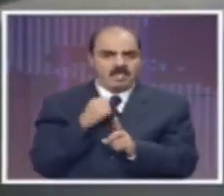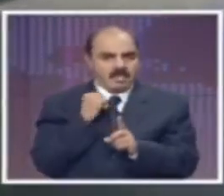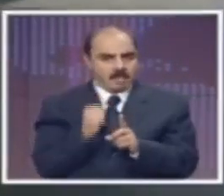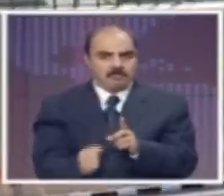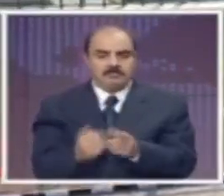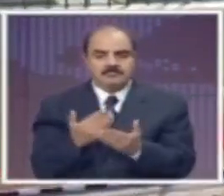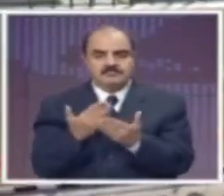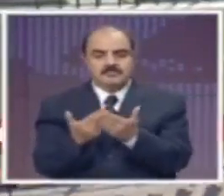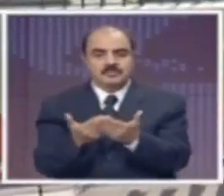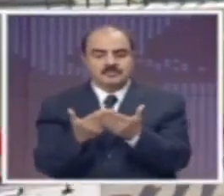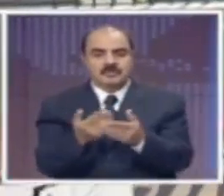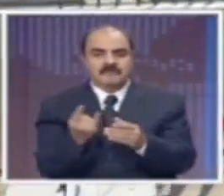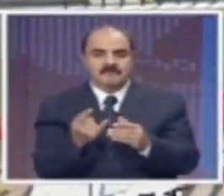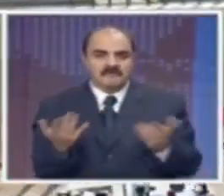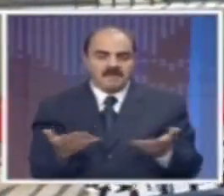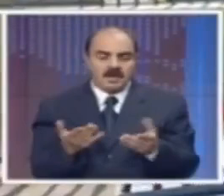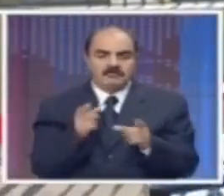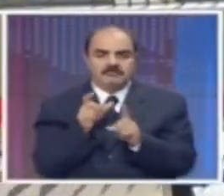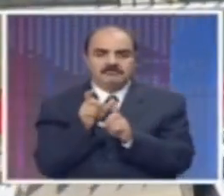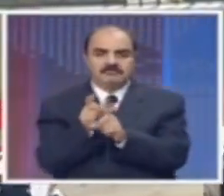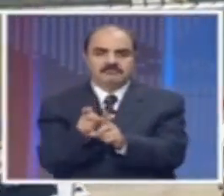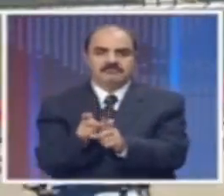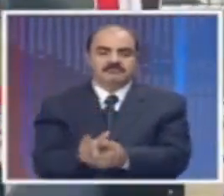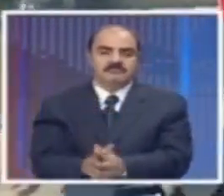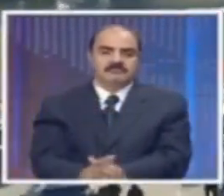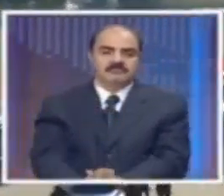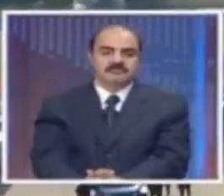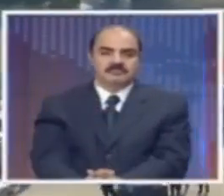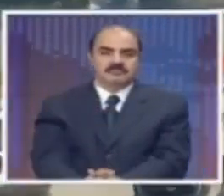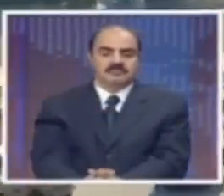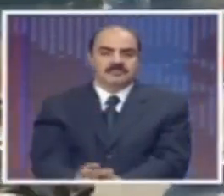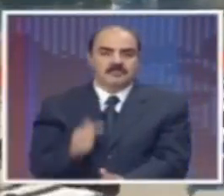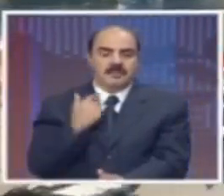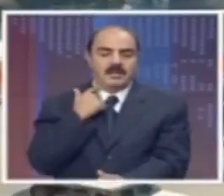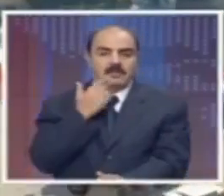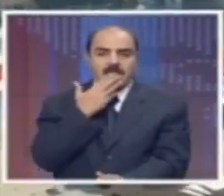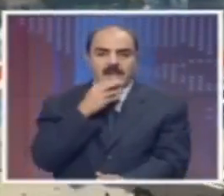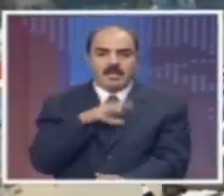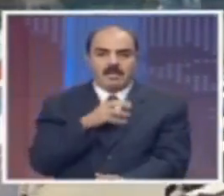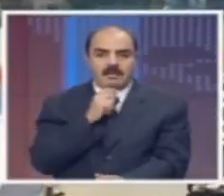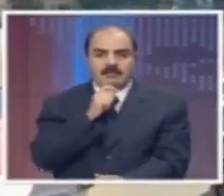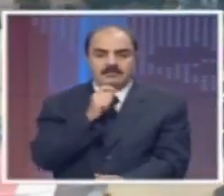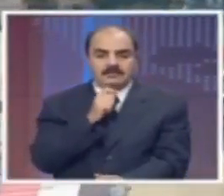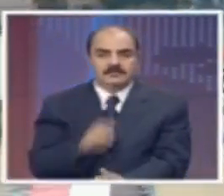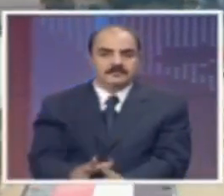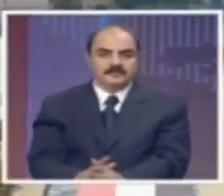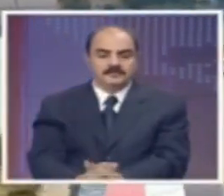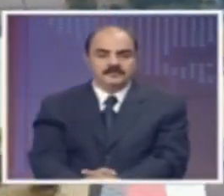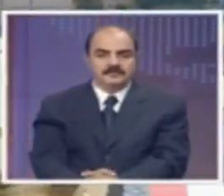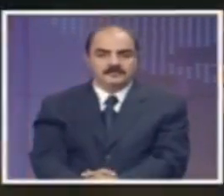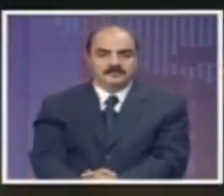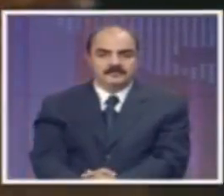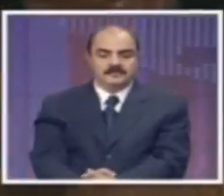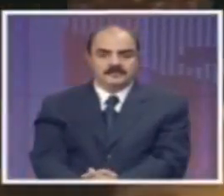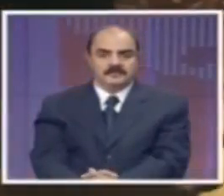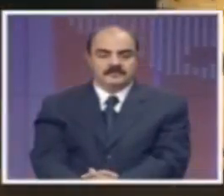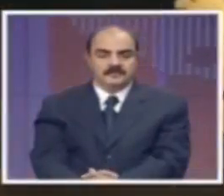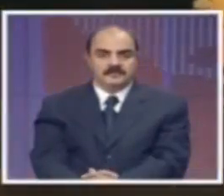ونجاحها في تأمين مثل تلك الاستحقاقات. عبد الله بركات، التلفزيون المصري.